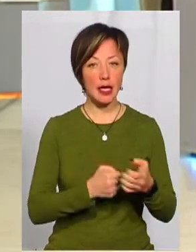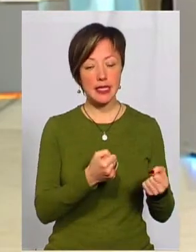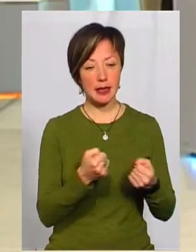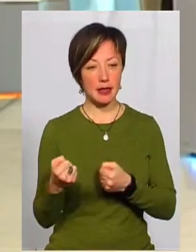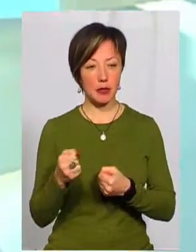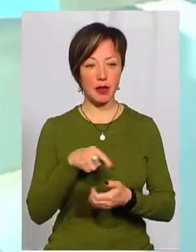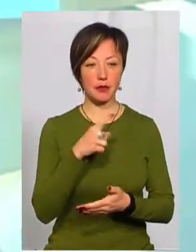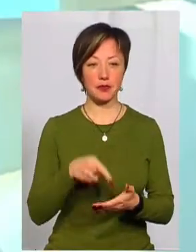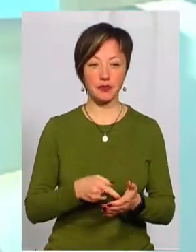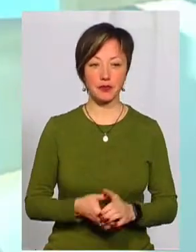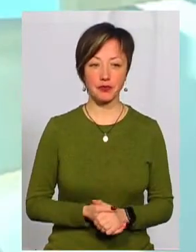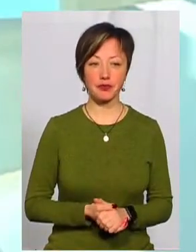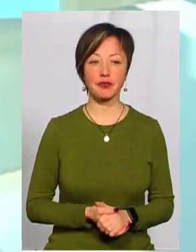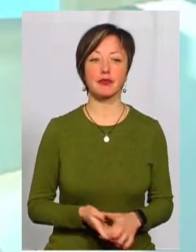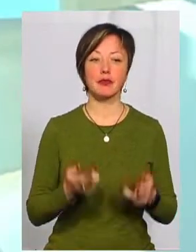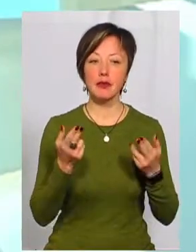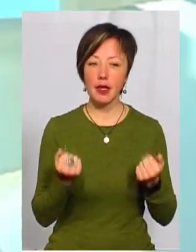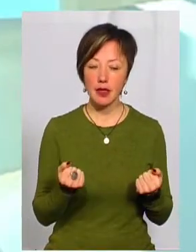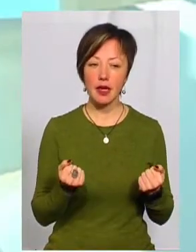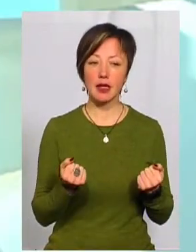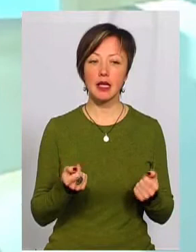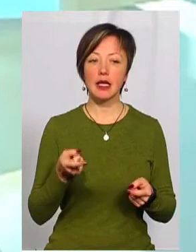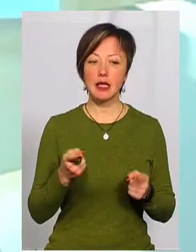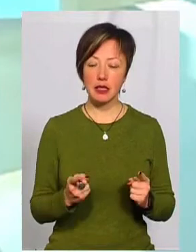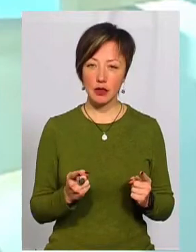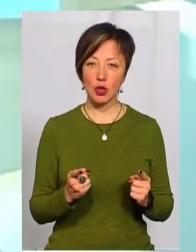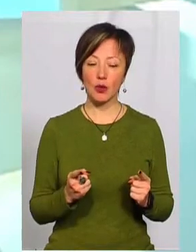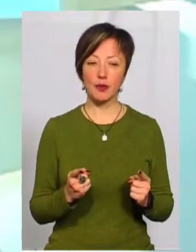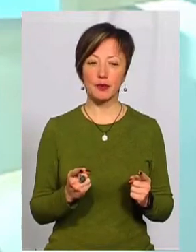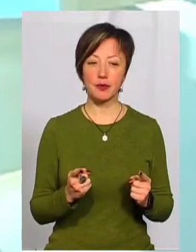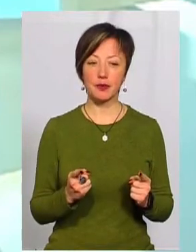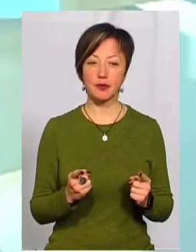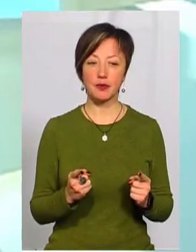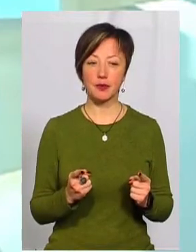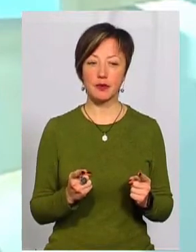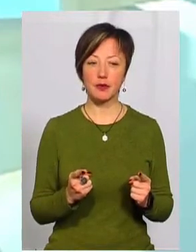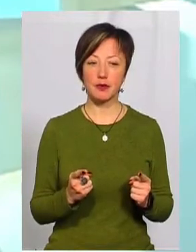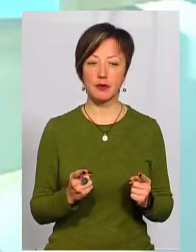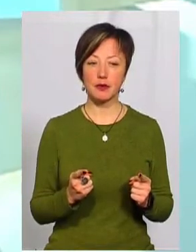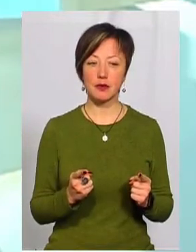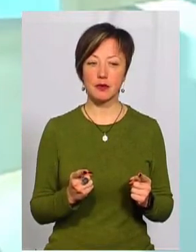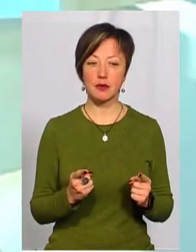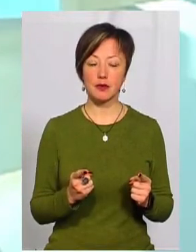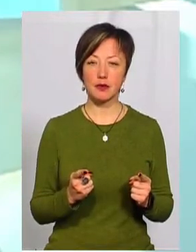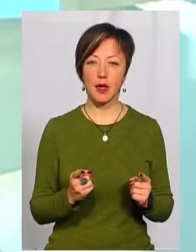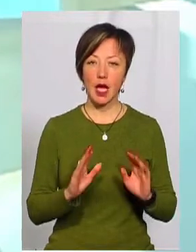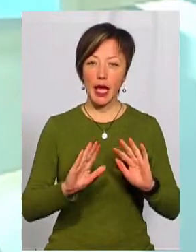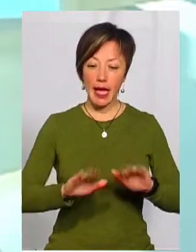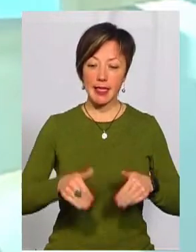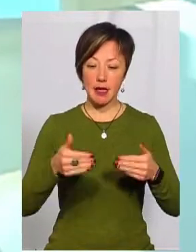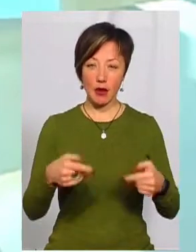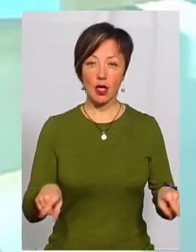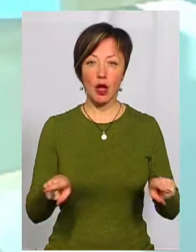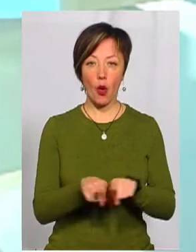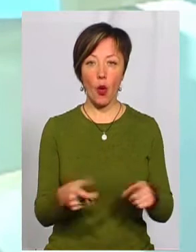затримки? Так, дійсно, ініціатором такого нового транспорту,